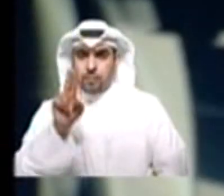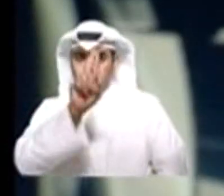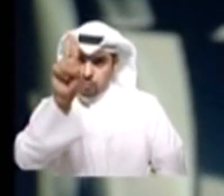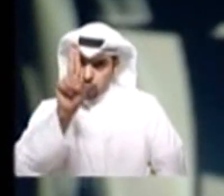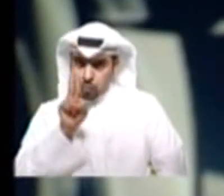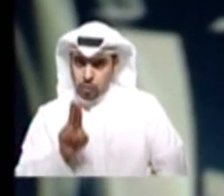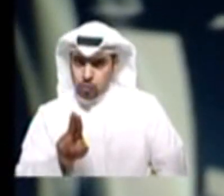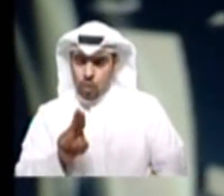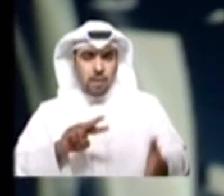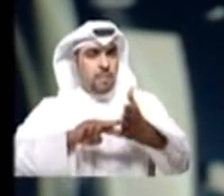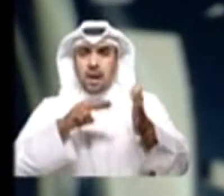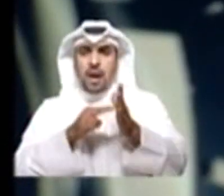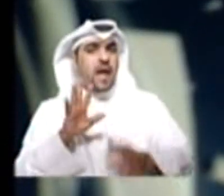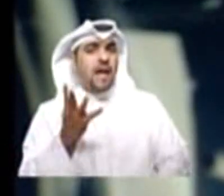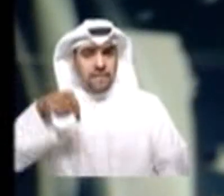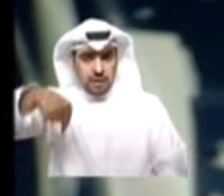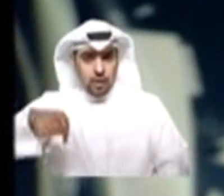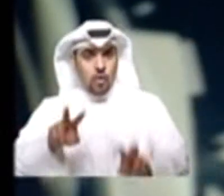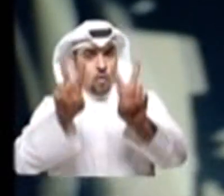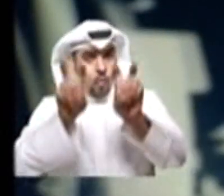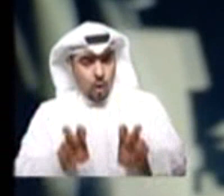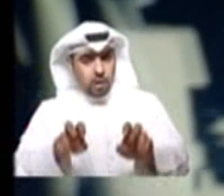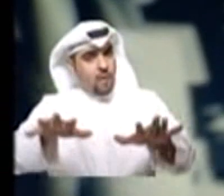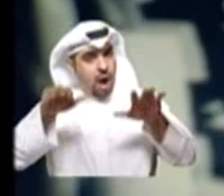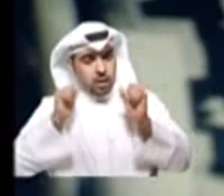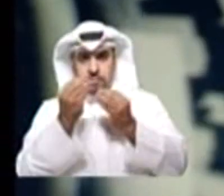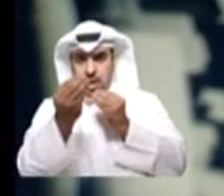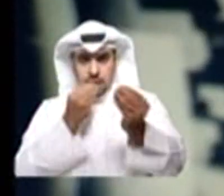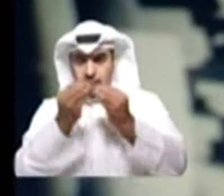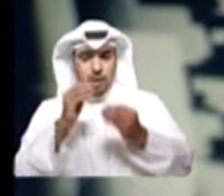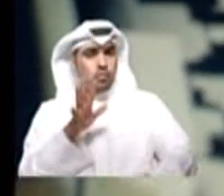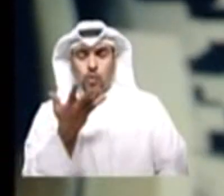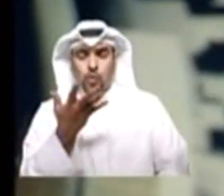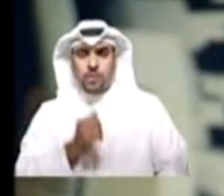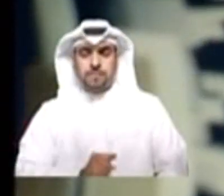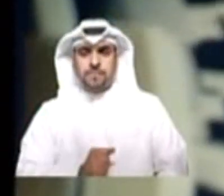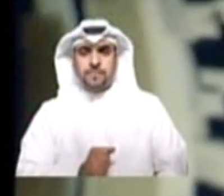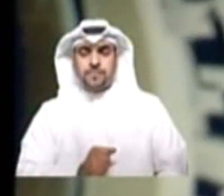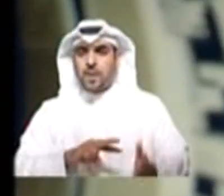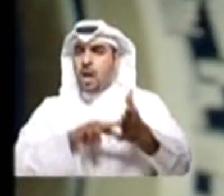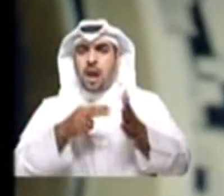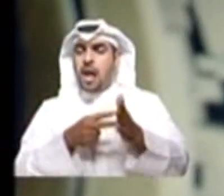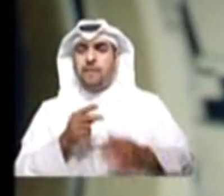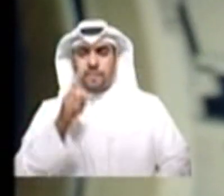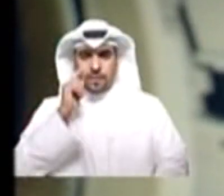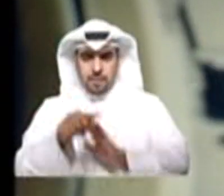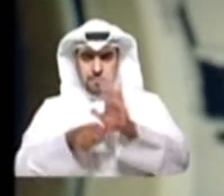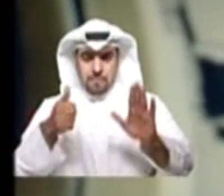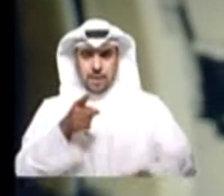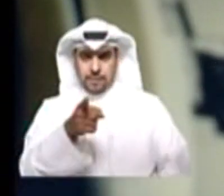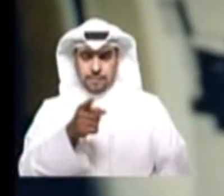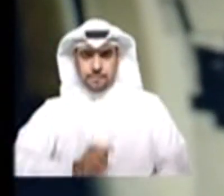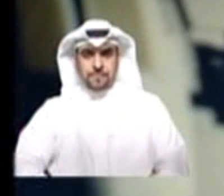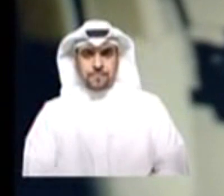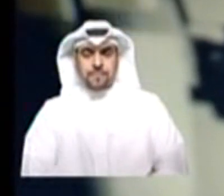هناك اجراءات اكيد يعني تقومون فيها واجراءات اوليه يتم اتخاذها في مثل هذه الحالات، كيف يعني بداتم في مثل هذه